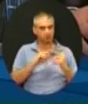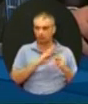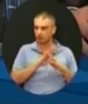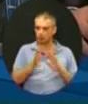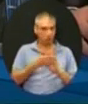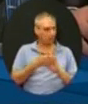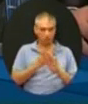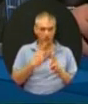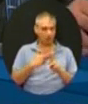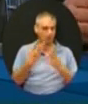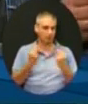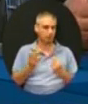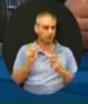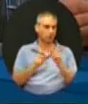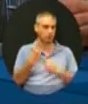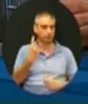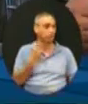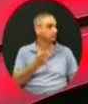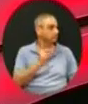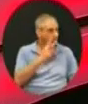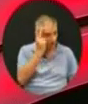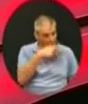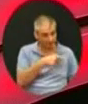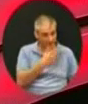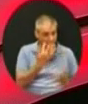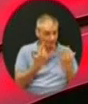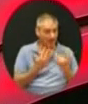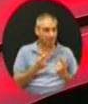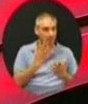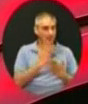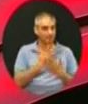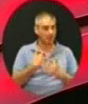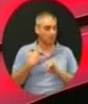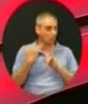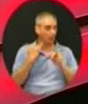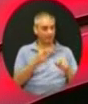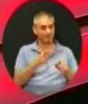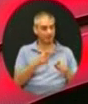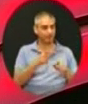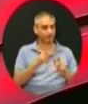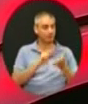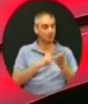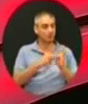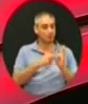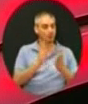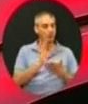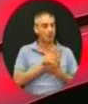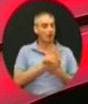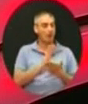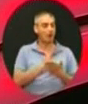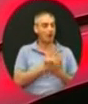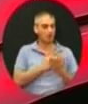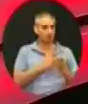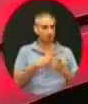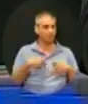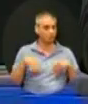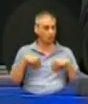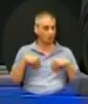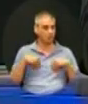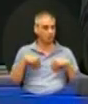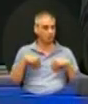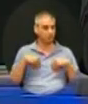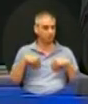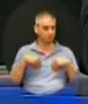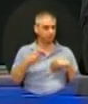הכיוונים לא רק לטובת אוכלוסיה אחת אז צריך להבין שברגע שאנחנו מביאים את זה לשדה הפוליטי חראה ומוכנים לרדת